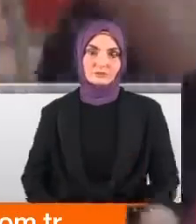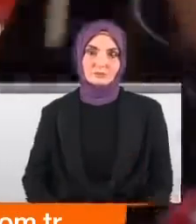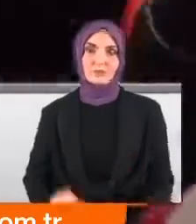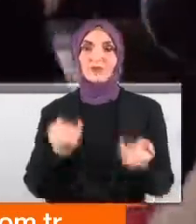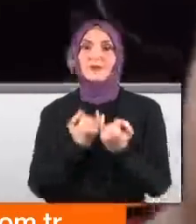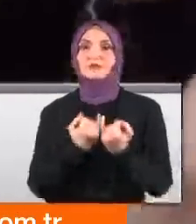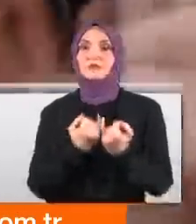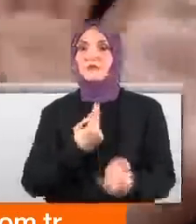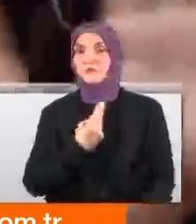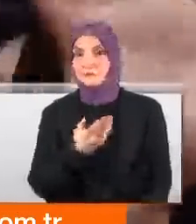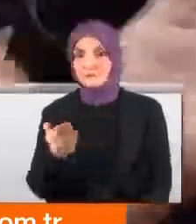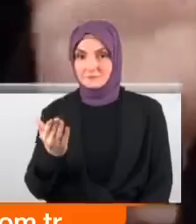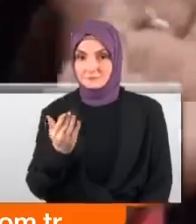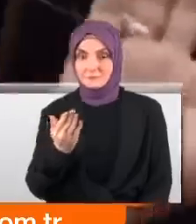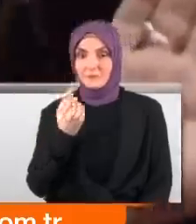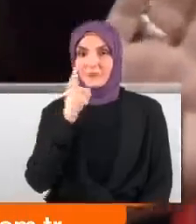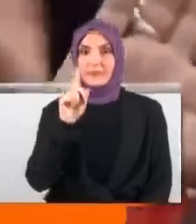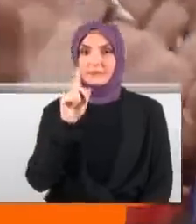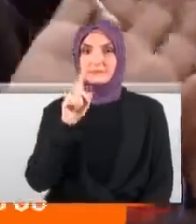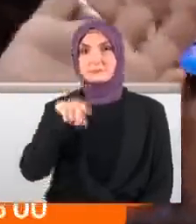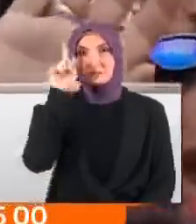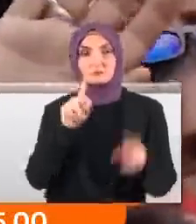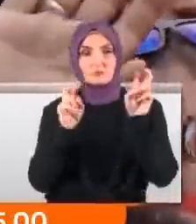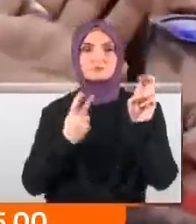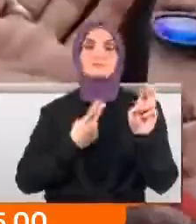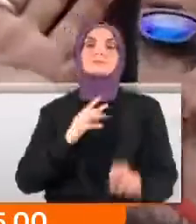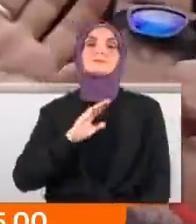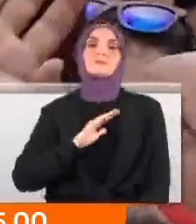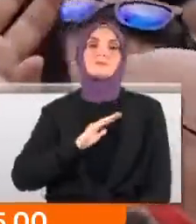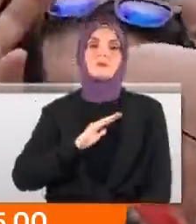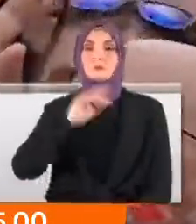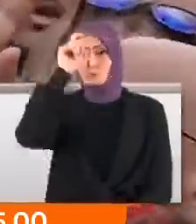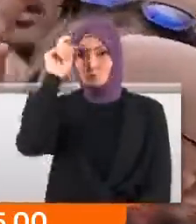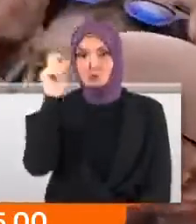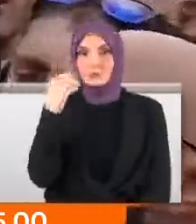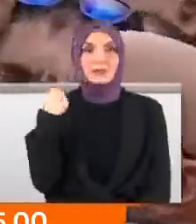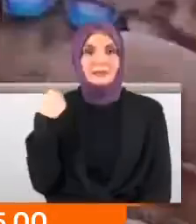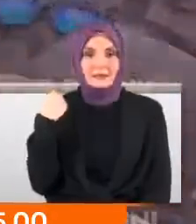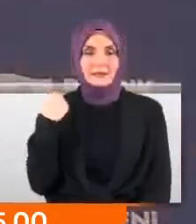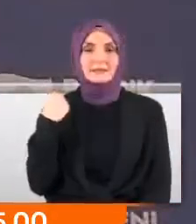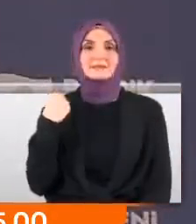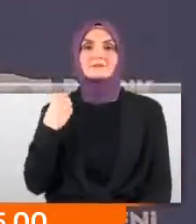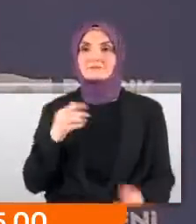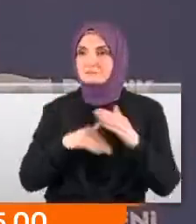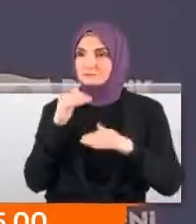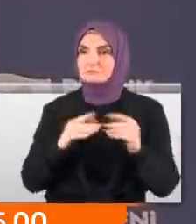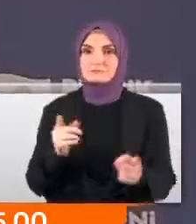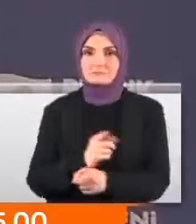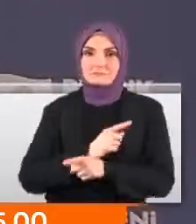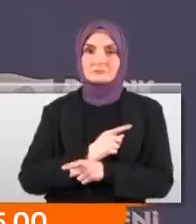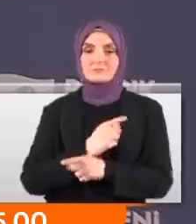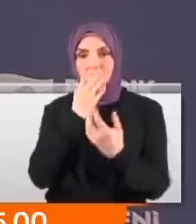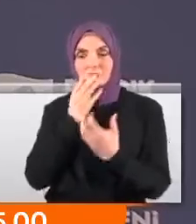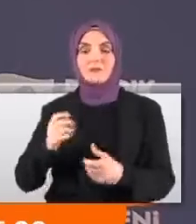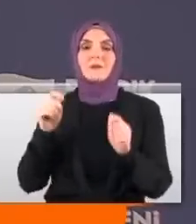Kardeşlerim, bizim tek gündemimiz var. Ülkemize yeni eserler kazandırmak. Lafla peynir gemisi